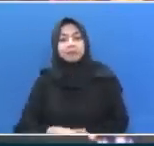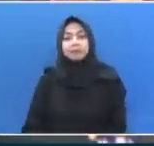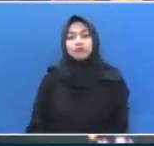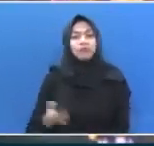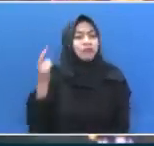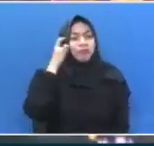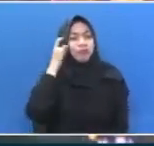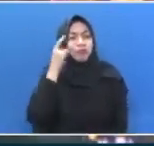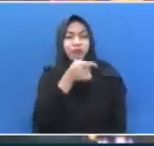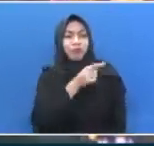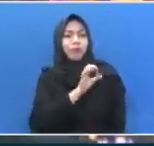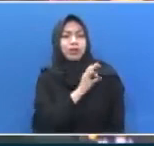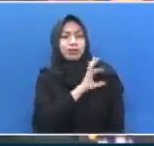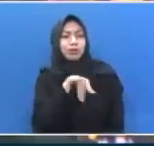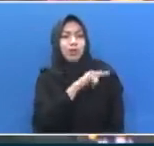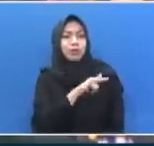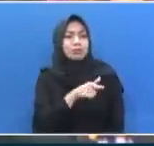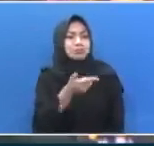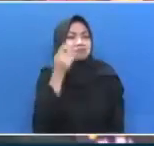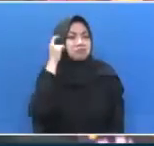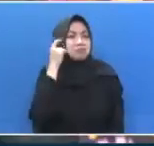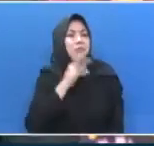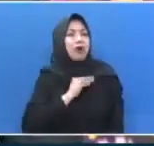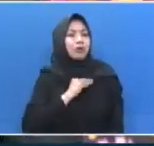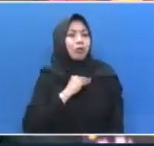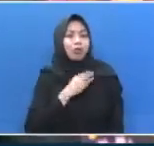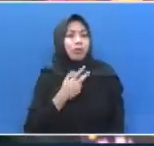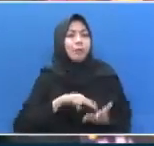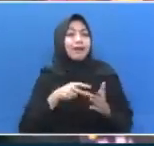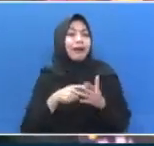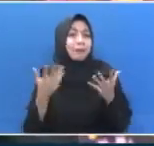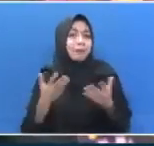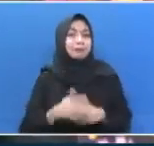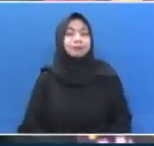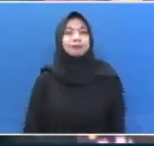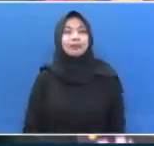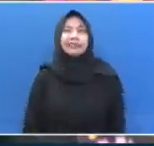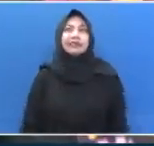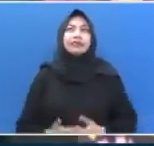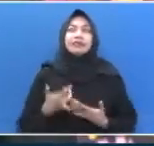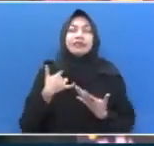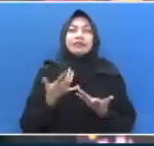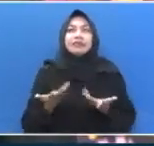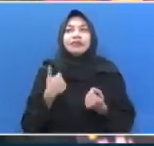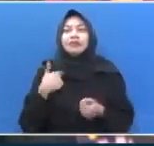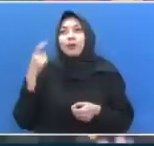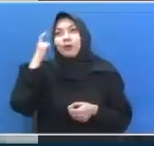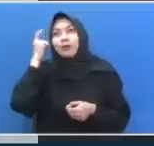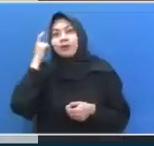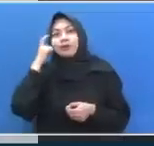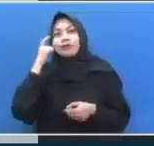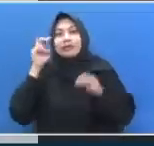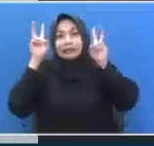membacanya ataupun melihatnya Seperti apa pesan dari Joko Widodo ini ya Saya kira ini adalah pesan politik